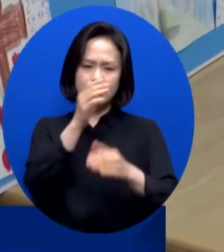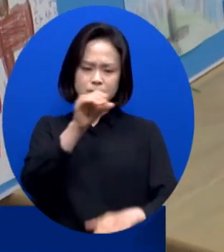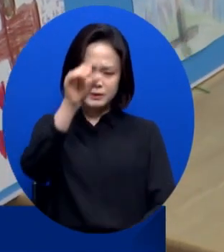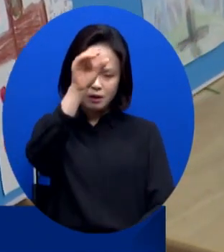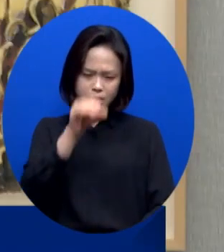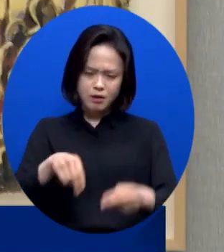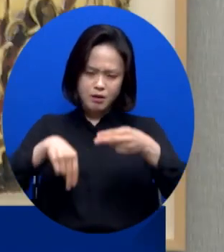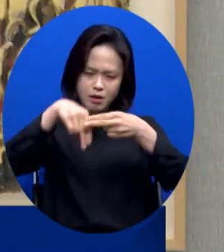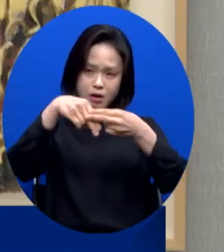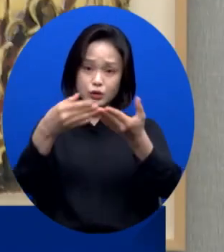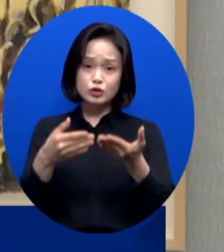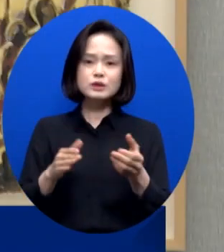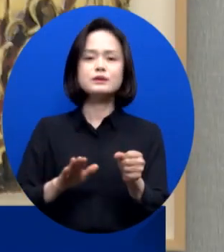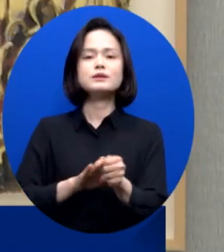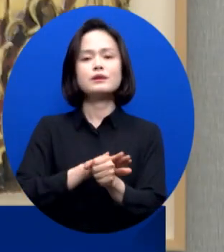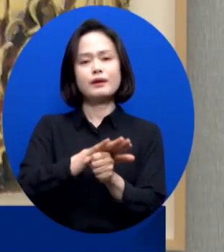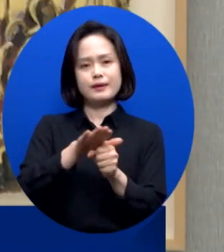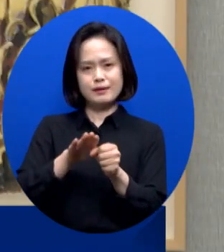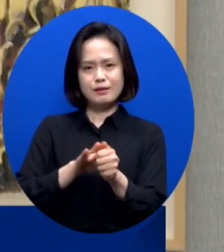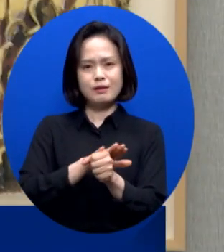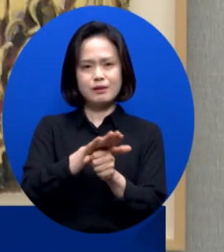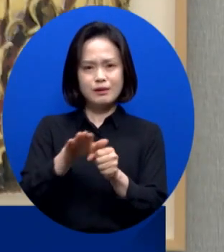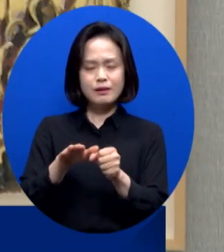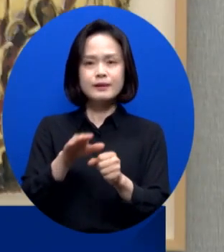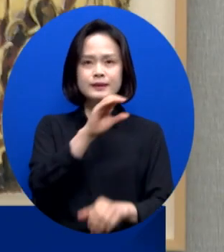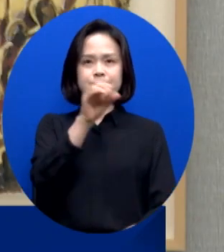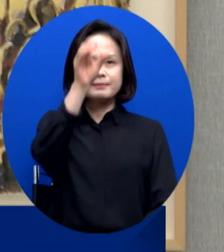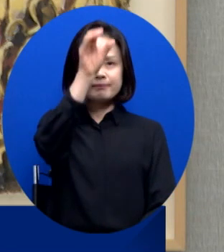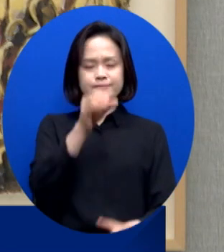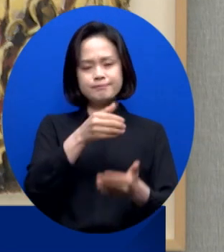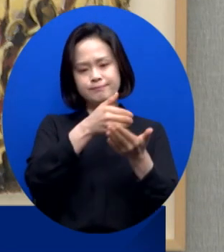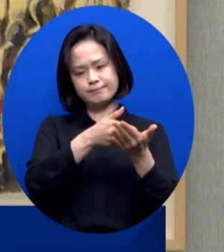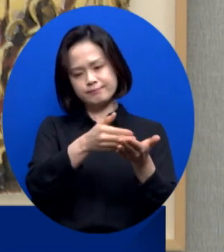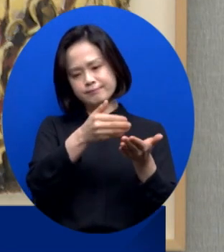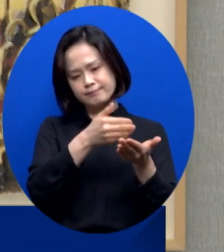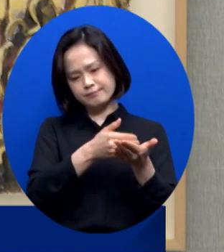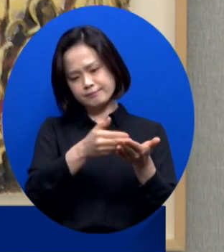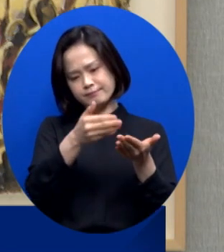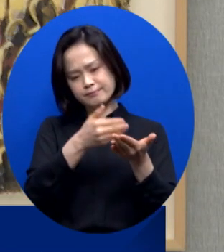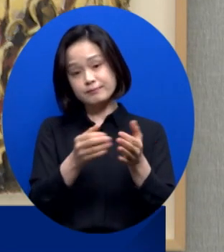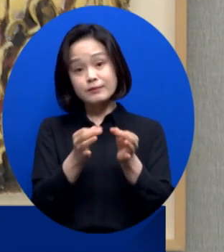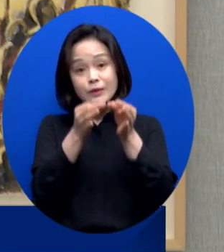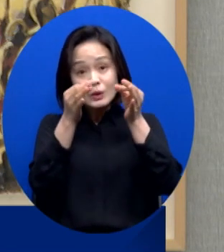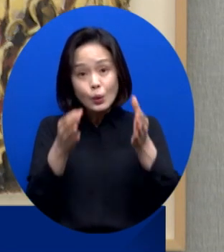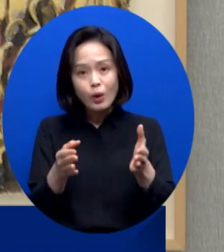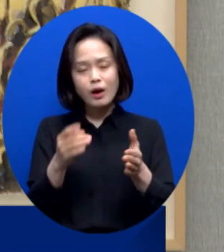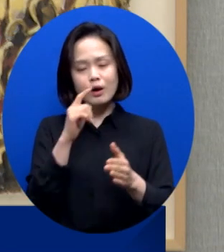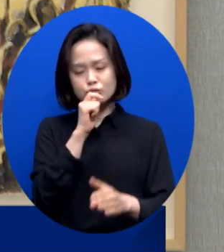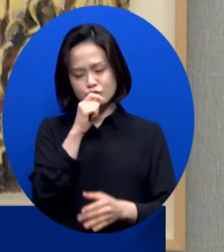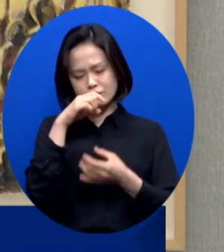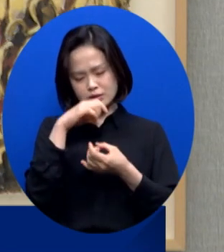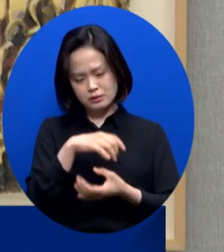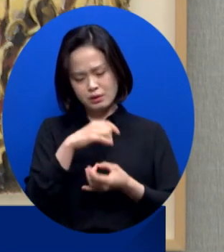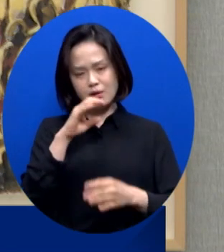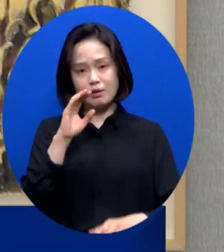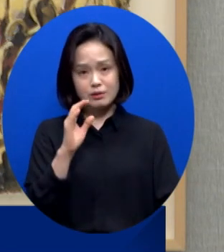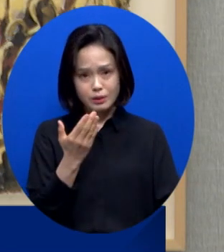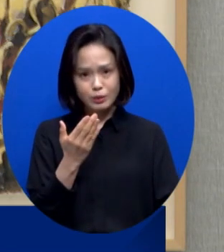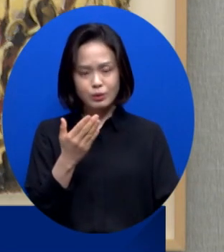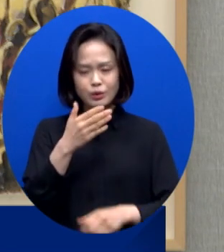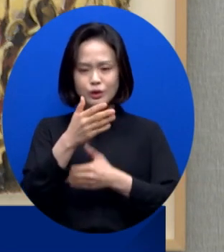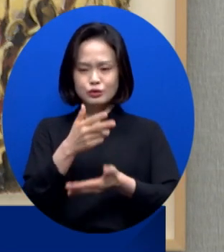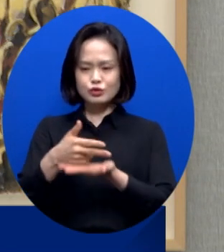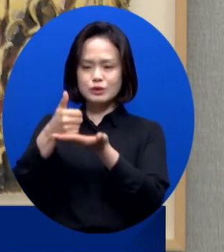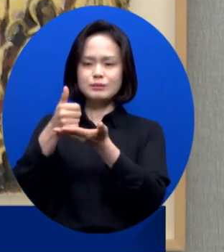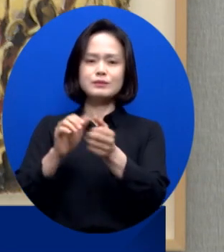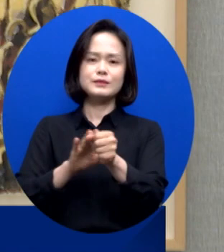가 그러면 십자가는 그리면 섬은 북성 해보고 또 십자가를 그리면서 주님께 사랑 법에도 해보고